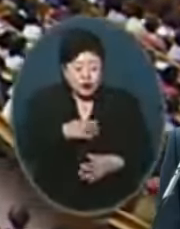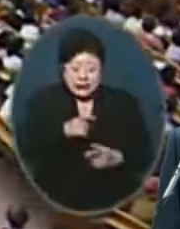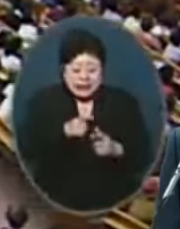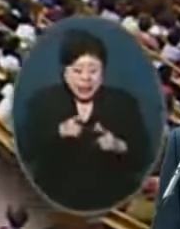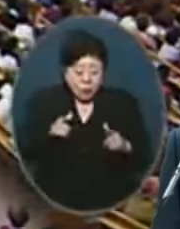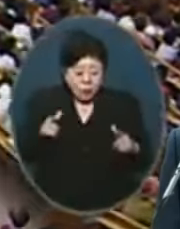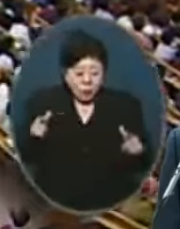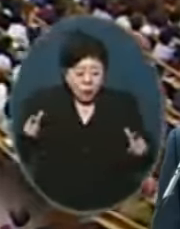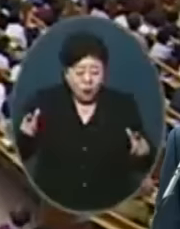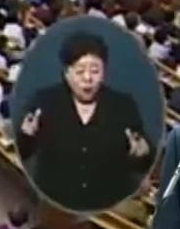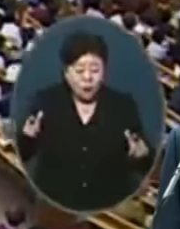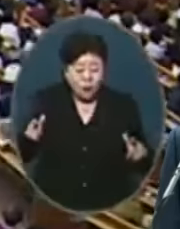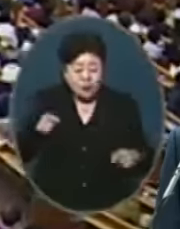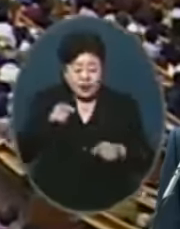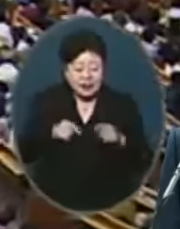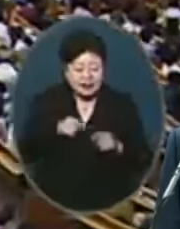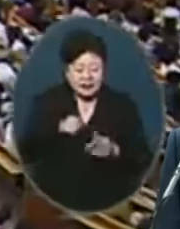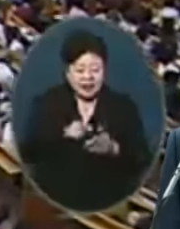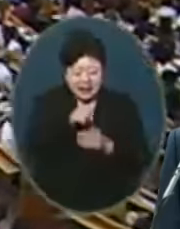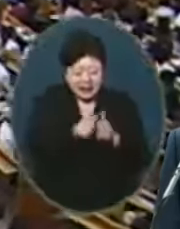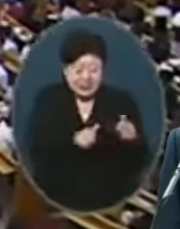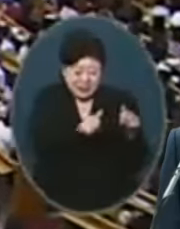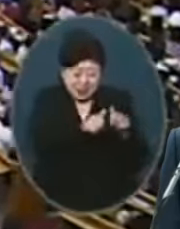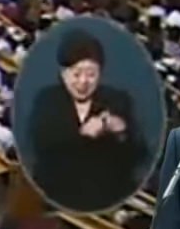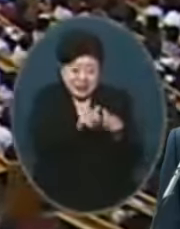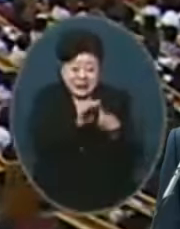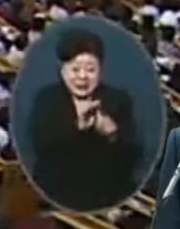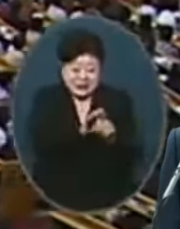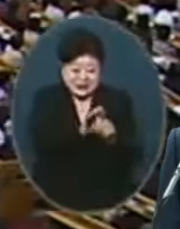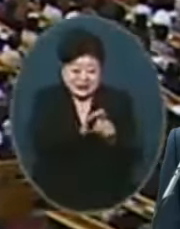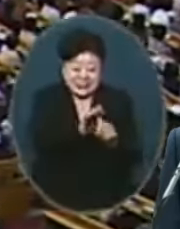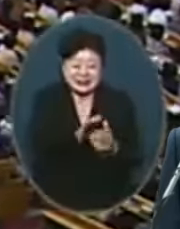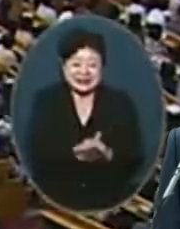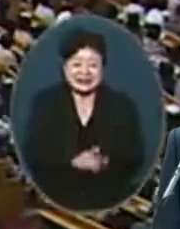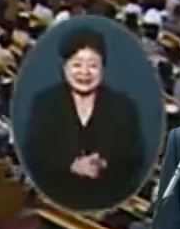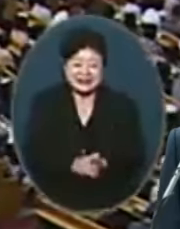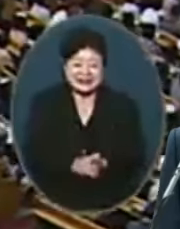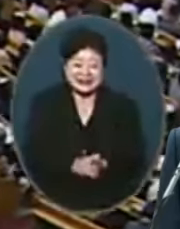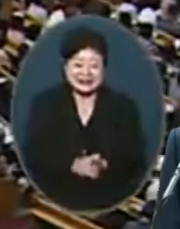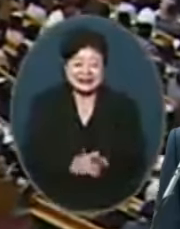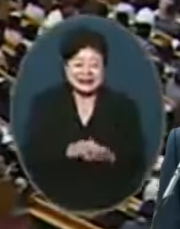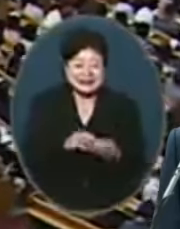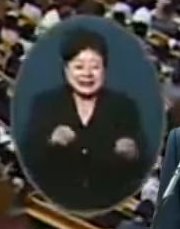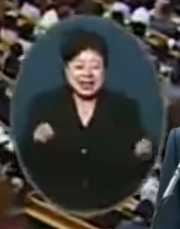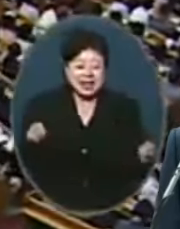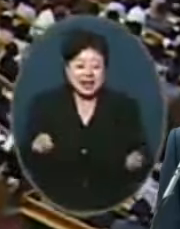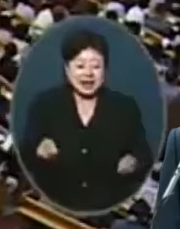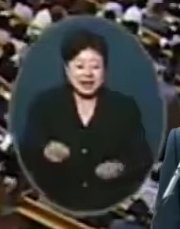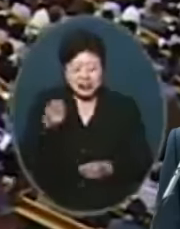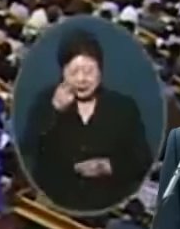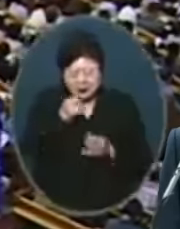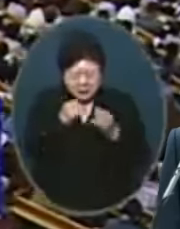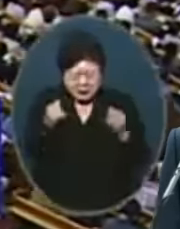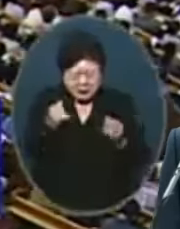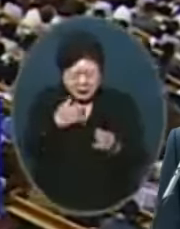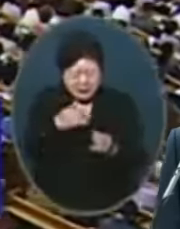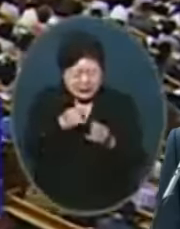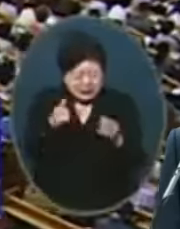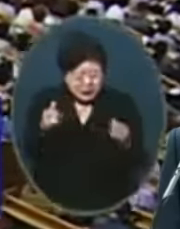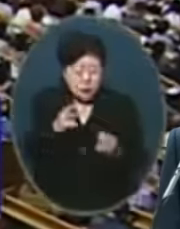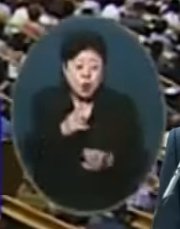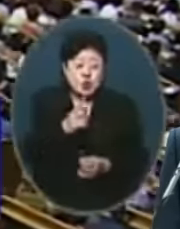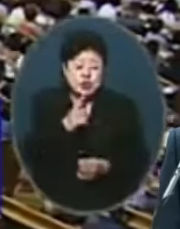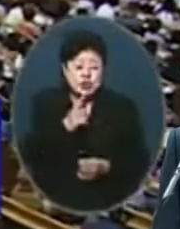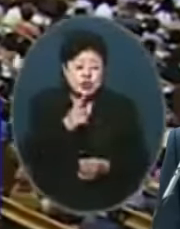두려워하지 않고 나가면 하나님과 함께 할 수 있는 것입니다. 그 땅을 정탐하러 갔던 사람들 중에서